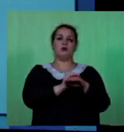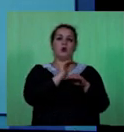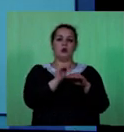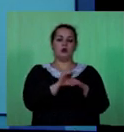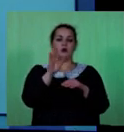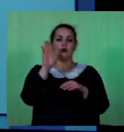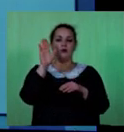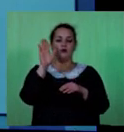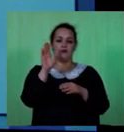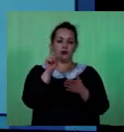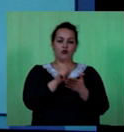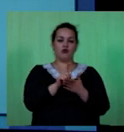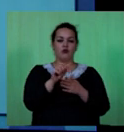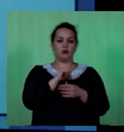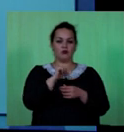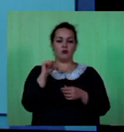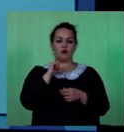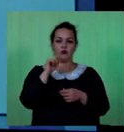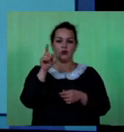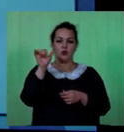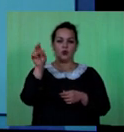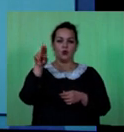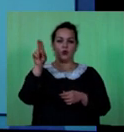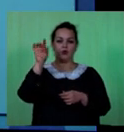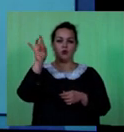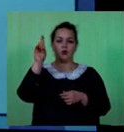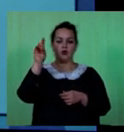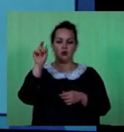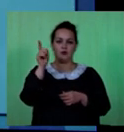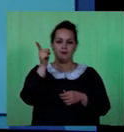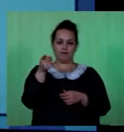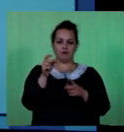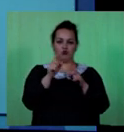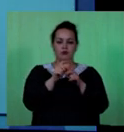должны самостоятельно поставить в словах ударение. Продолжаем дальше, ребята.